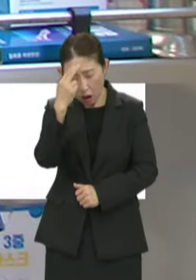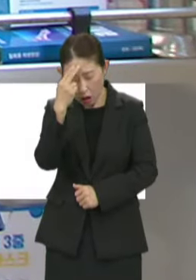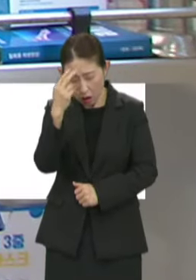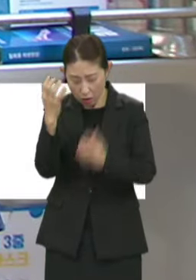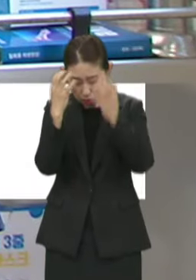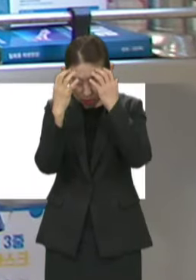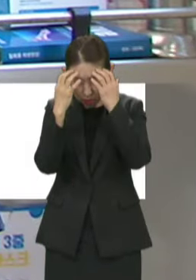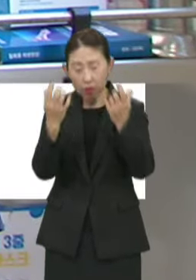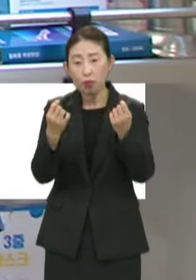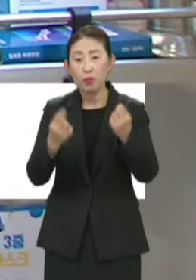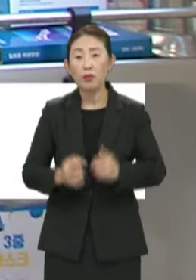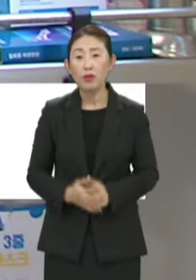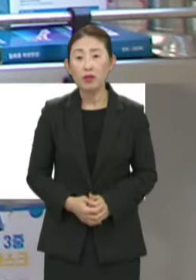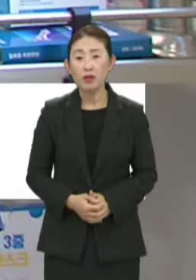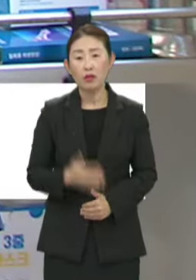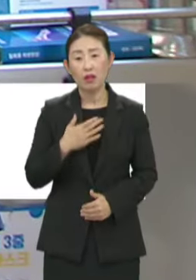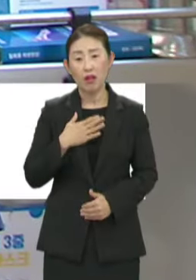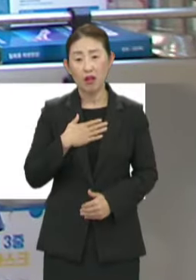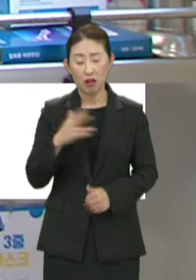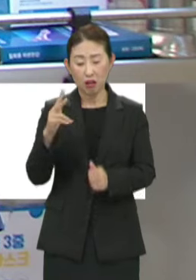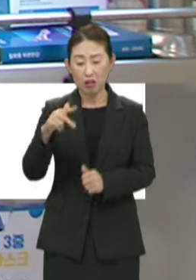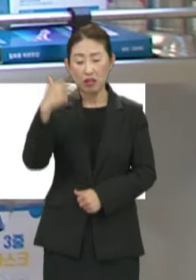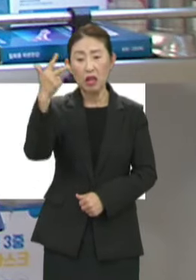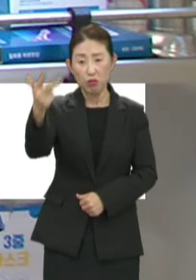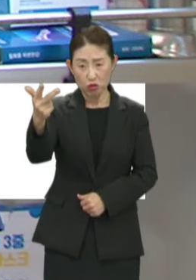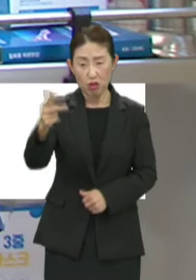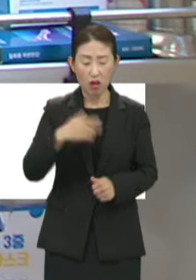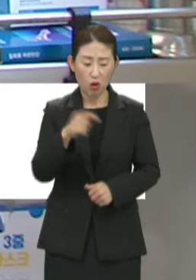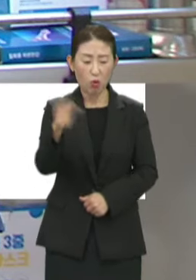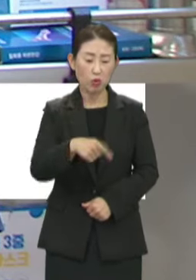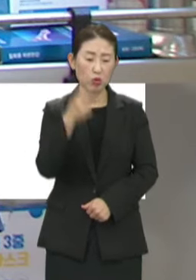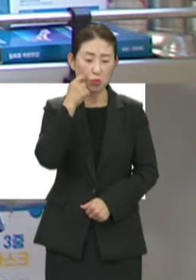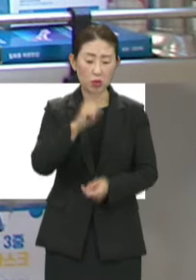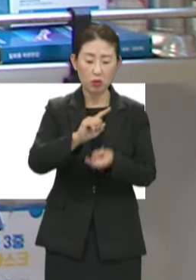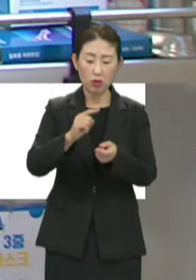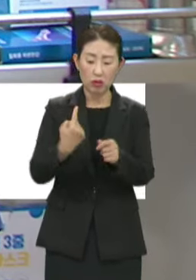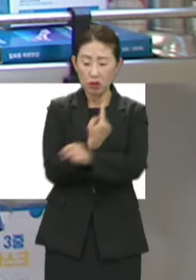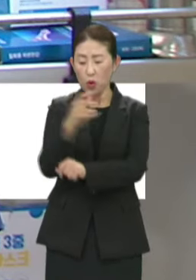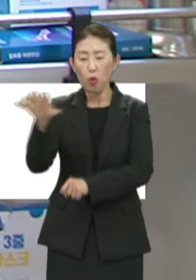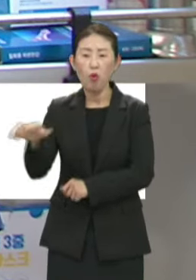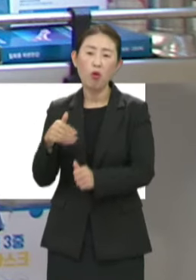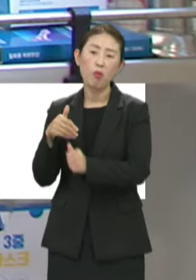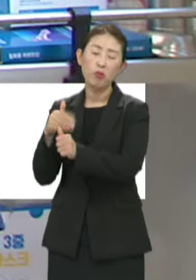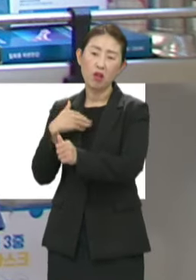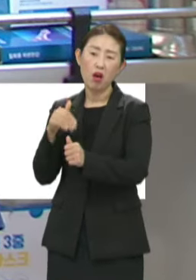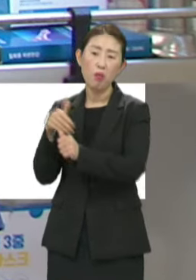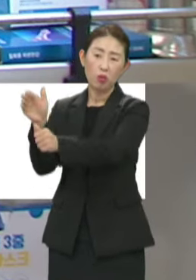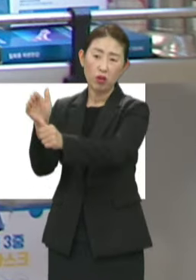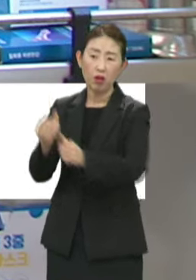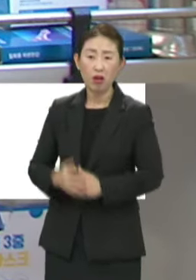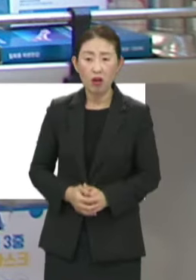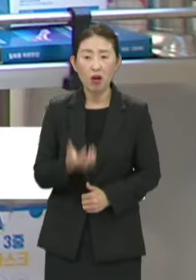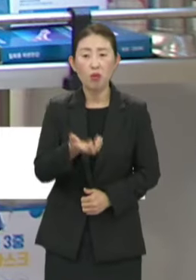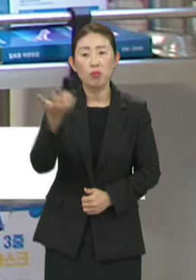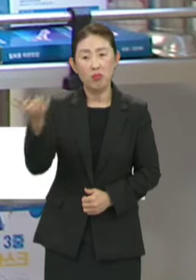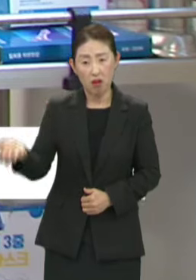파견으로 제가 다음 주부터 여기 출근을 못하게 될 수도 있는데 그런 경우에 또 이제 요일이 바뀌게